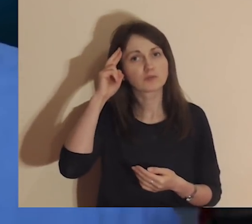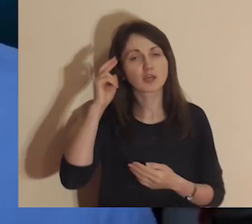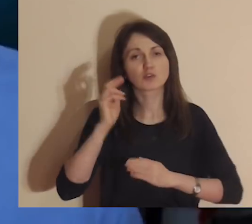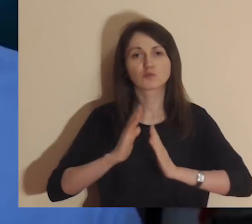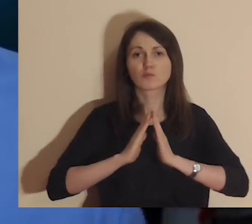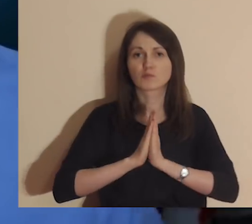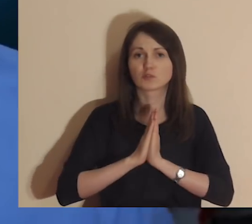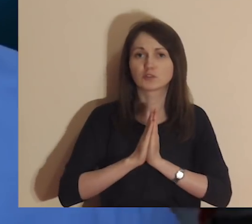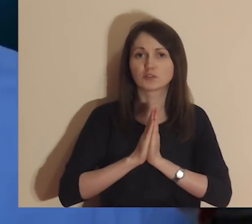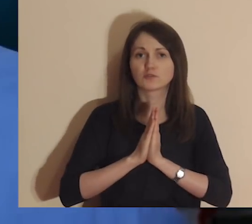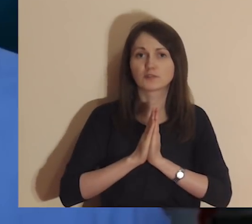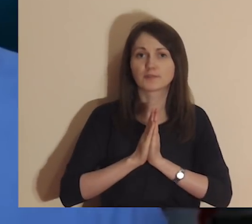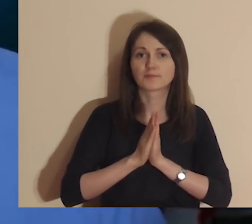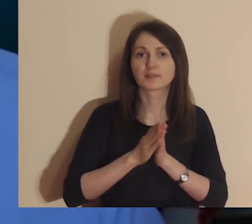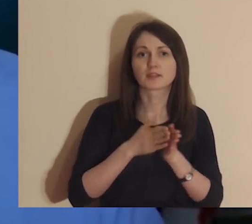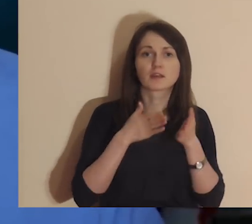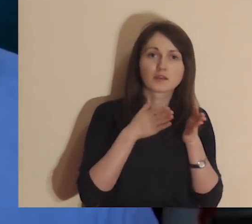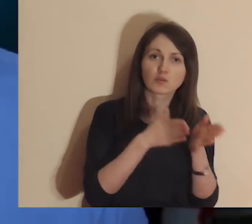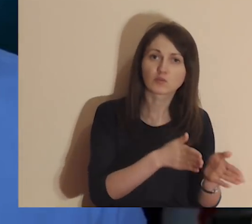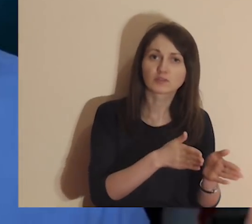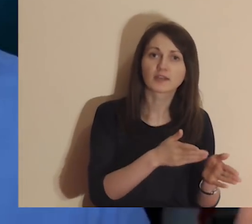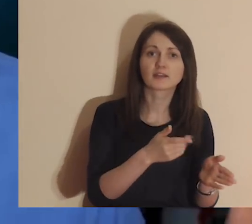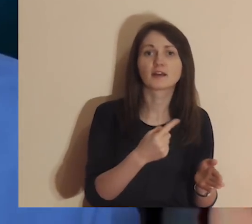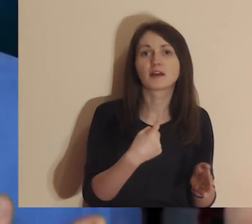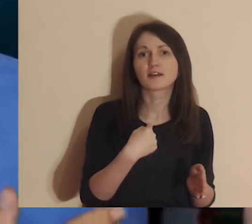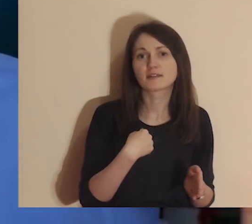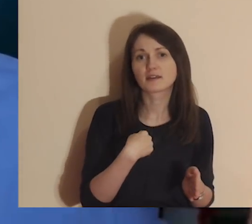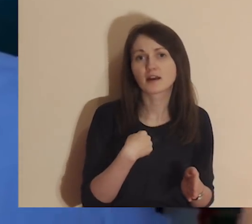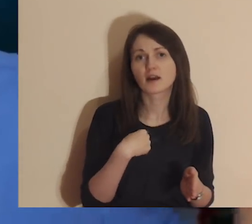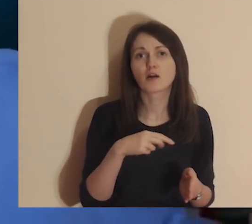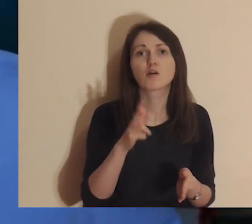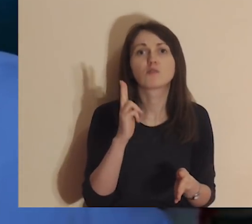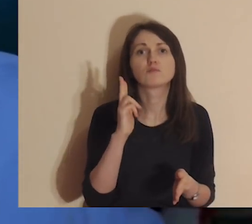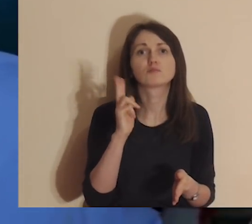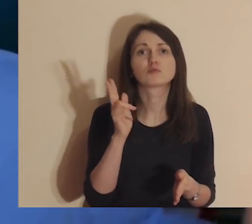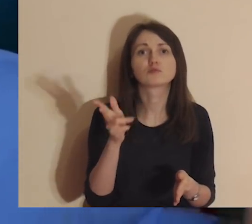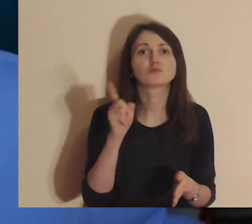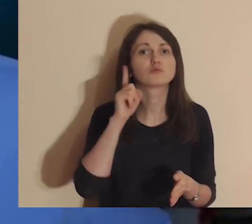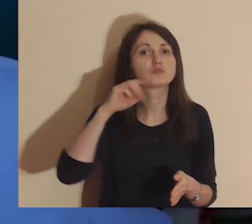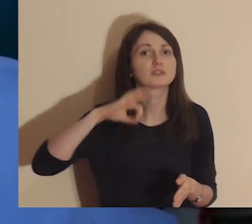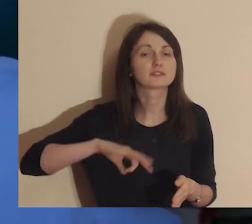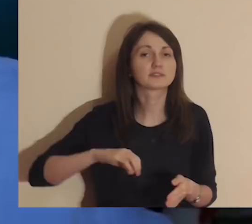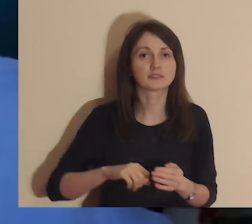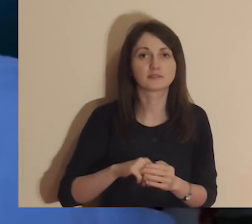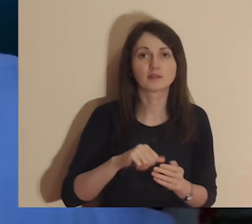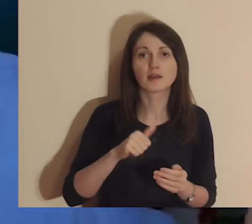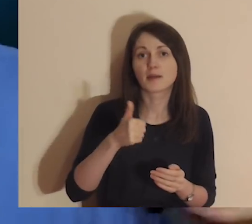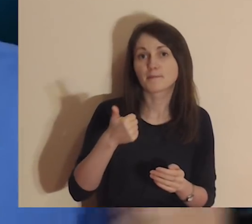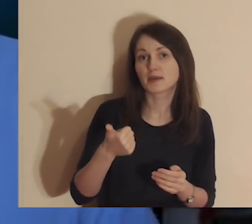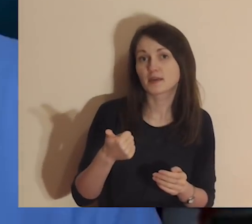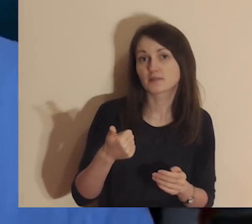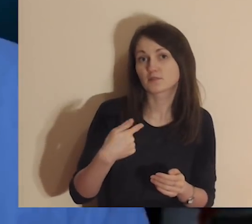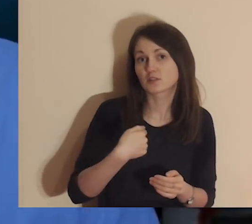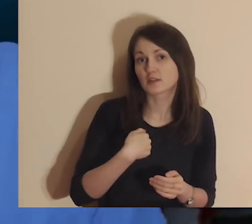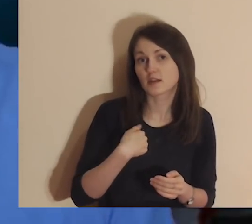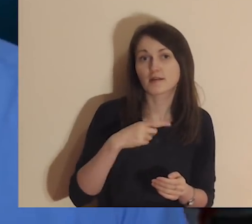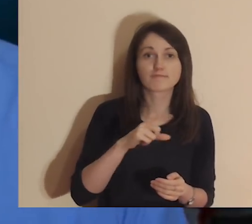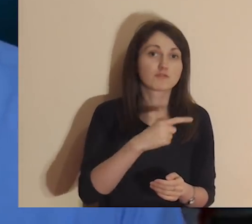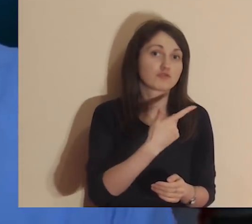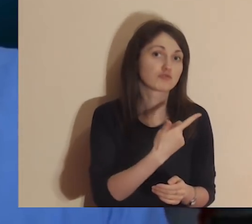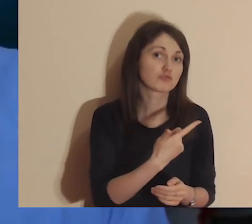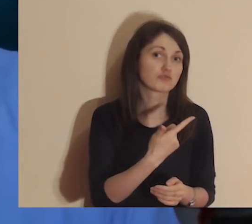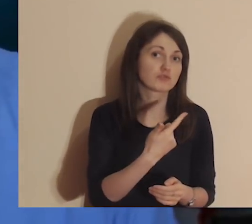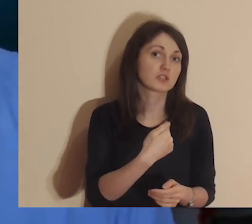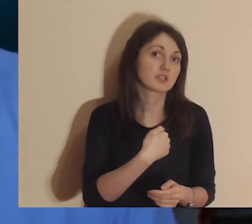interpretowaniu nad tą medytacją idziemy w taki kierunek, czy ja jestem ten syn pogubiony, który coś zgubił, czy jestem ten